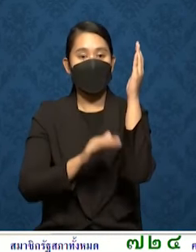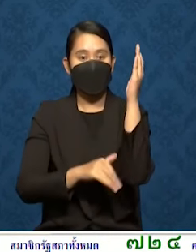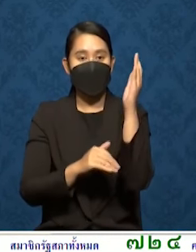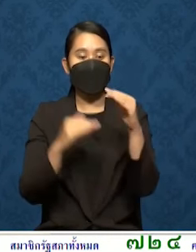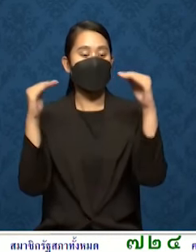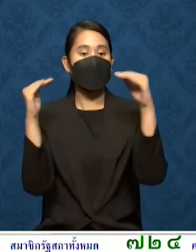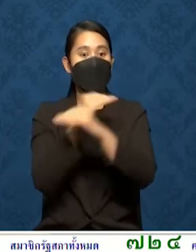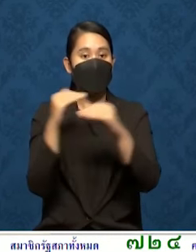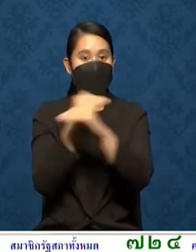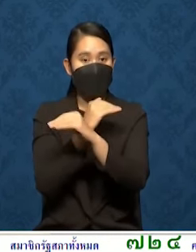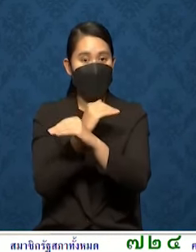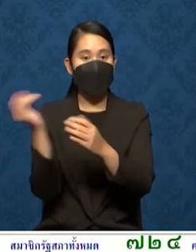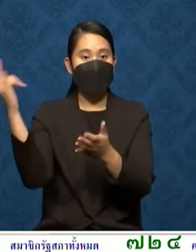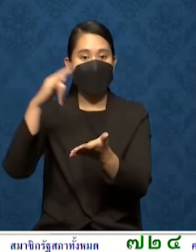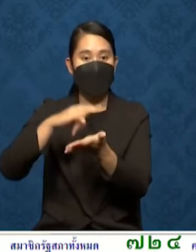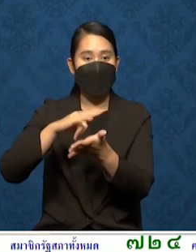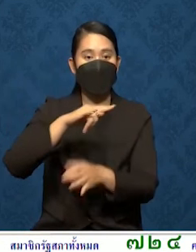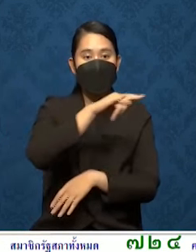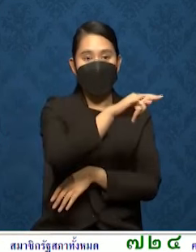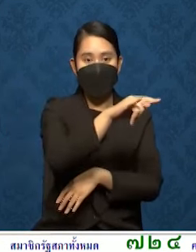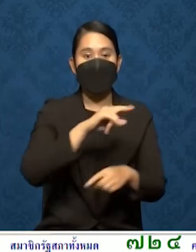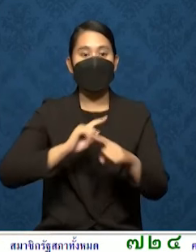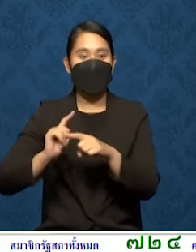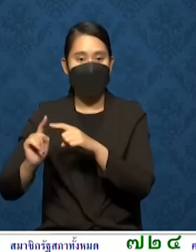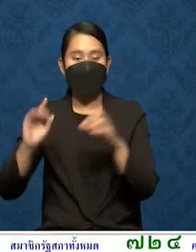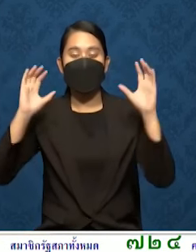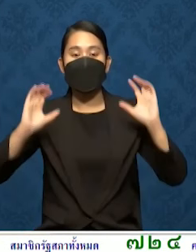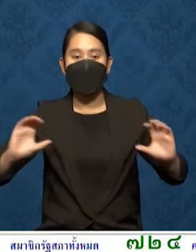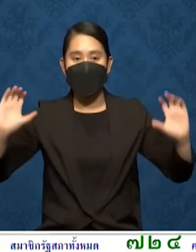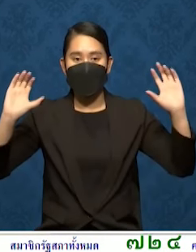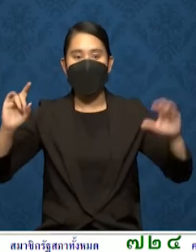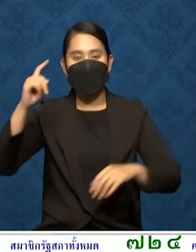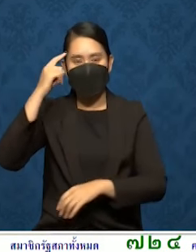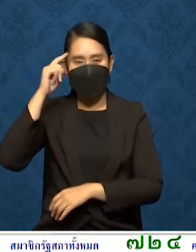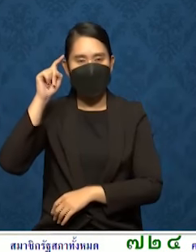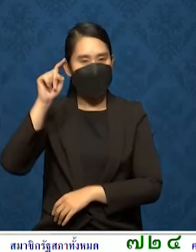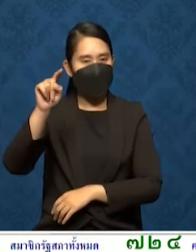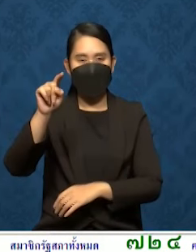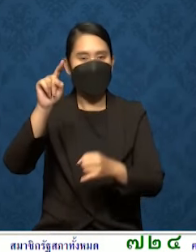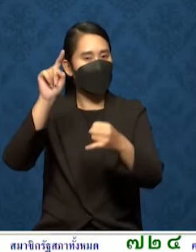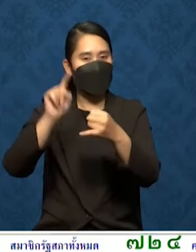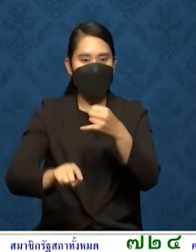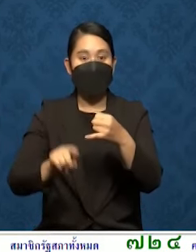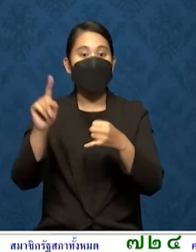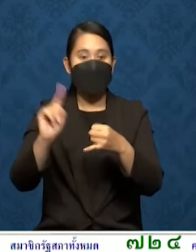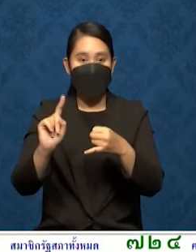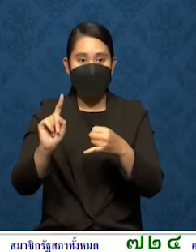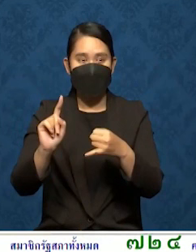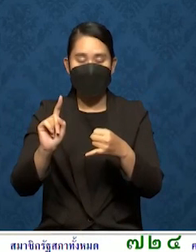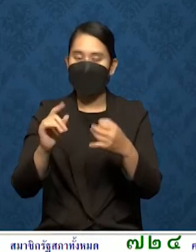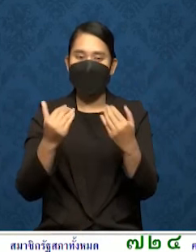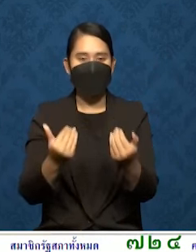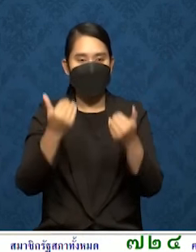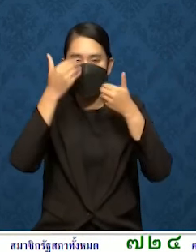เป็นการคมนาคมที่รัฐบาลมองเห็นเป็นที่สุดท้ายคือปล่อยปะละเล